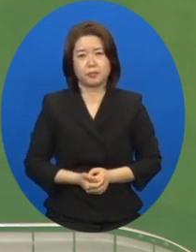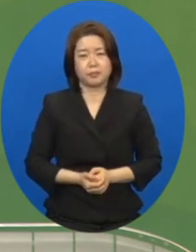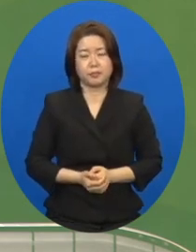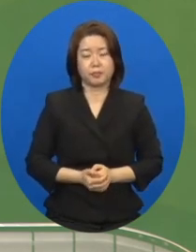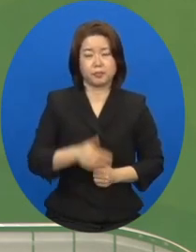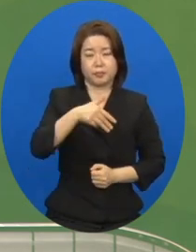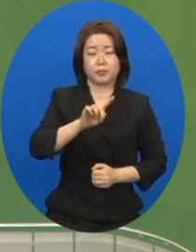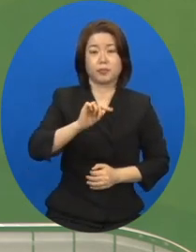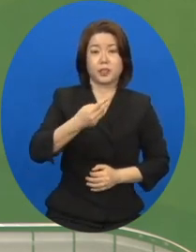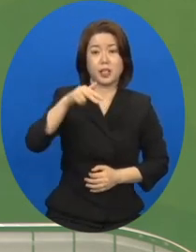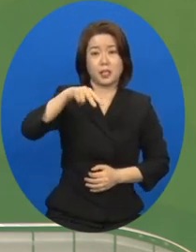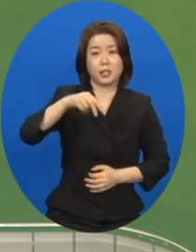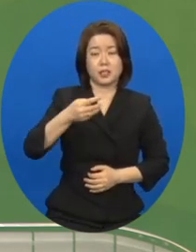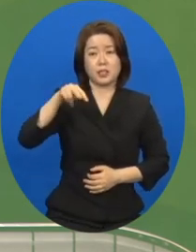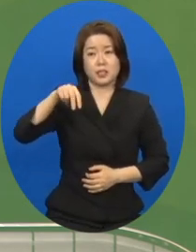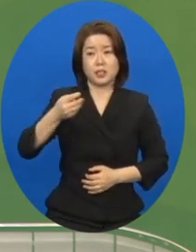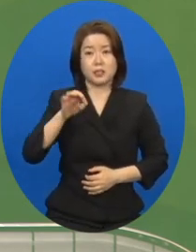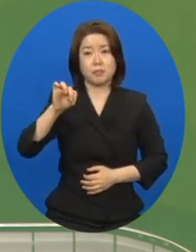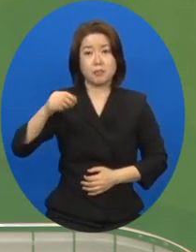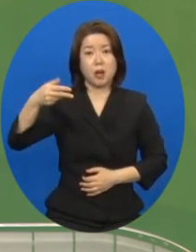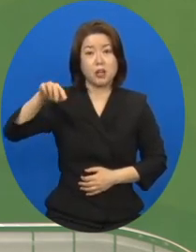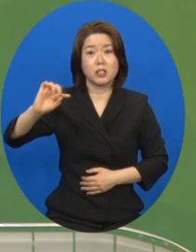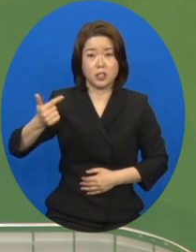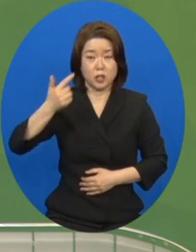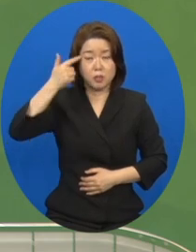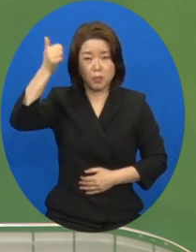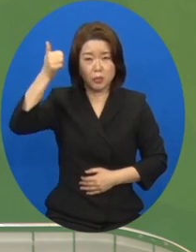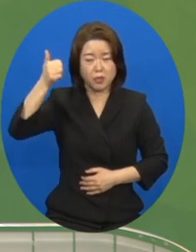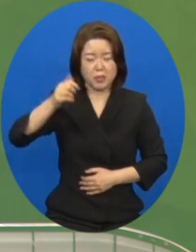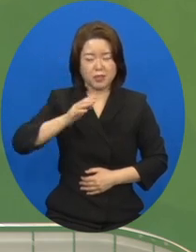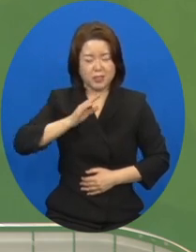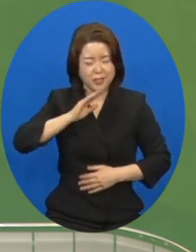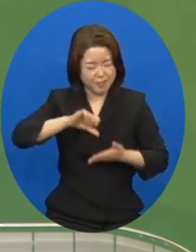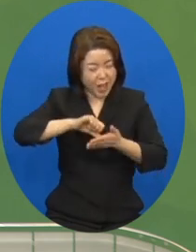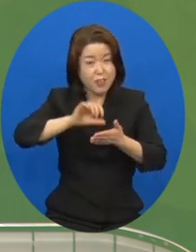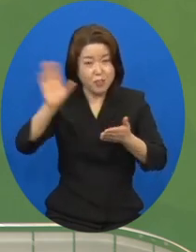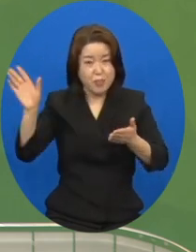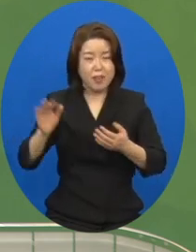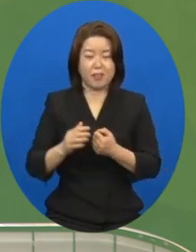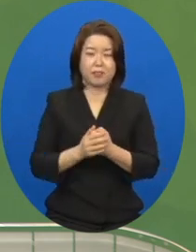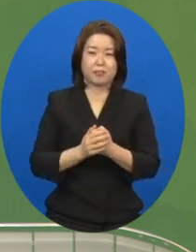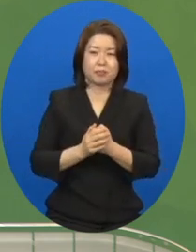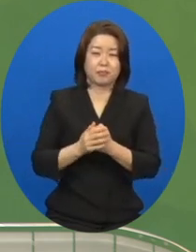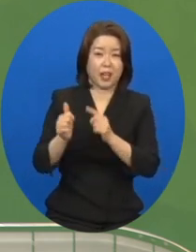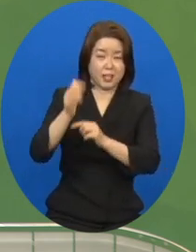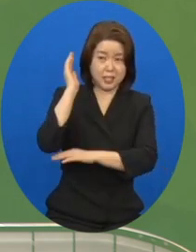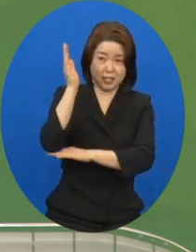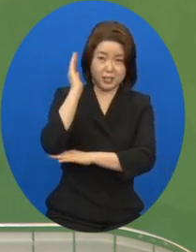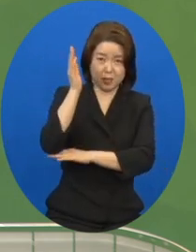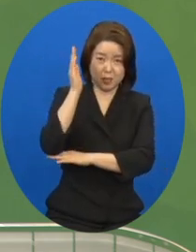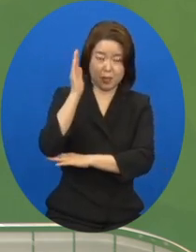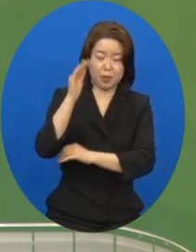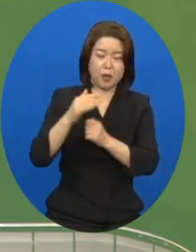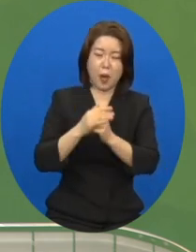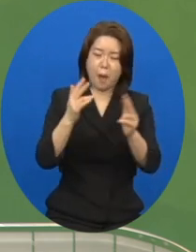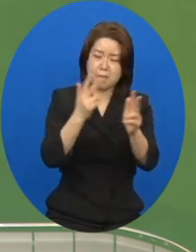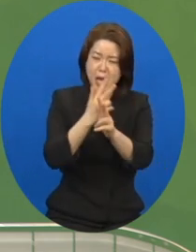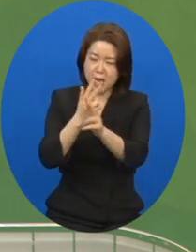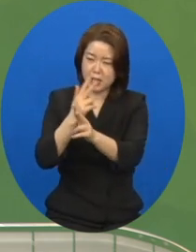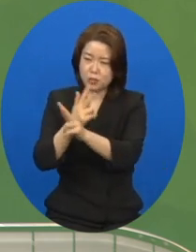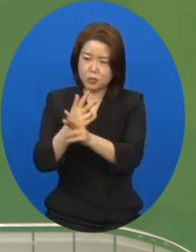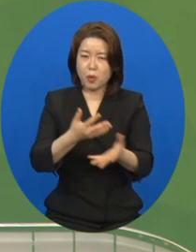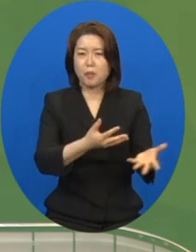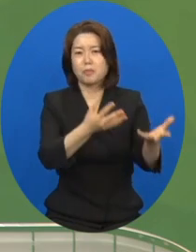찰스 스펄전 목사님, 보통 유명한 분 아니죠. 그분의 설교에 매주마다 수많은